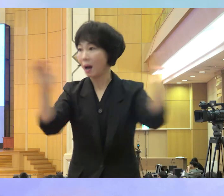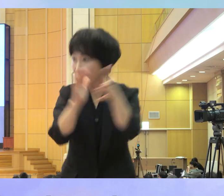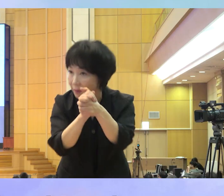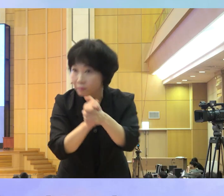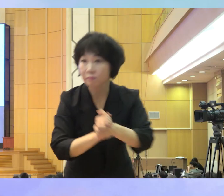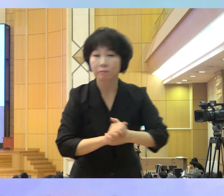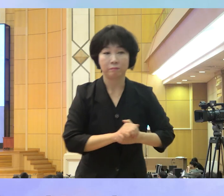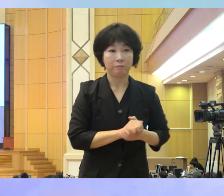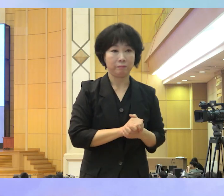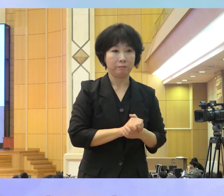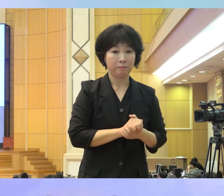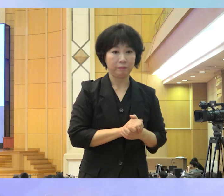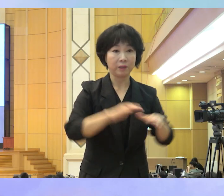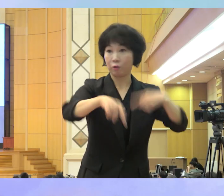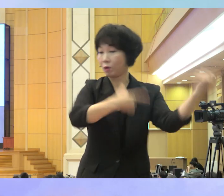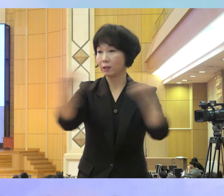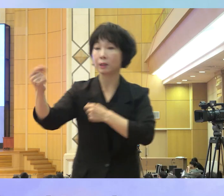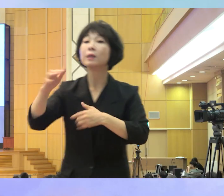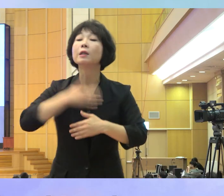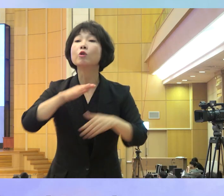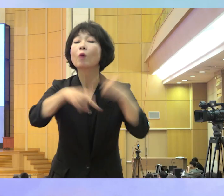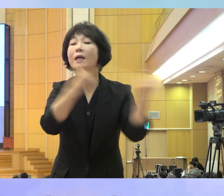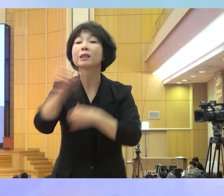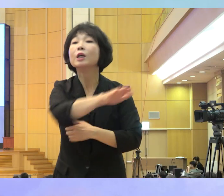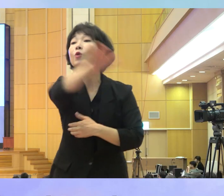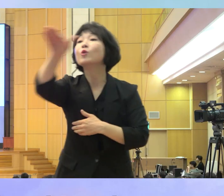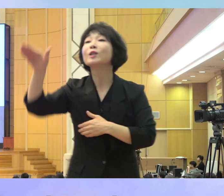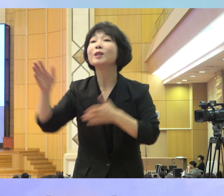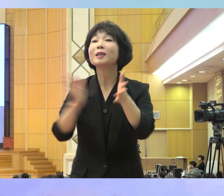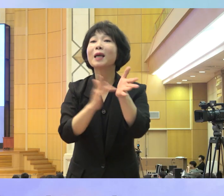우리는 예수 안에서 성도입니다 하고 인사하겠습니다.